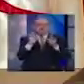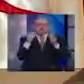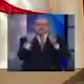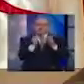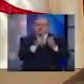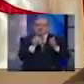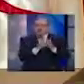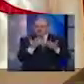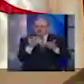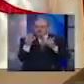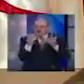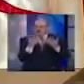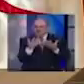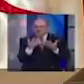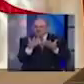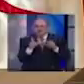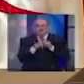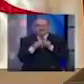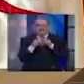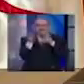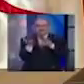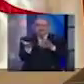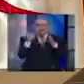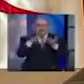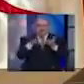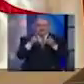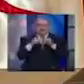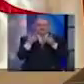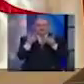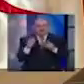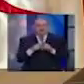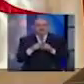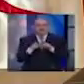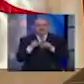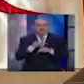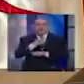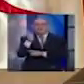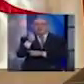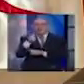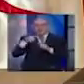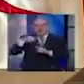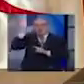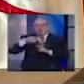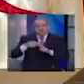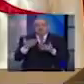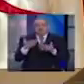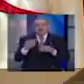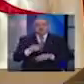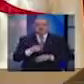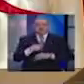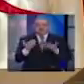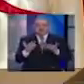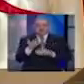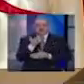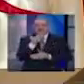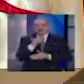شوف هو يقول لك بلي انا عندي الشعب معايا وانني مع الاغلبيه وهادو تاع الحين راه اقليه وراهم يهضروا تاع دوله عسكريه ودوله مدنيه ماشي